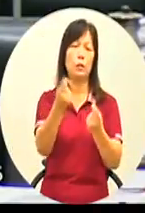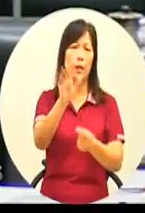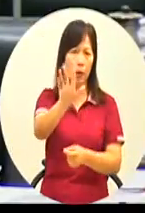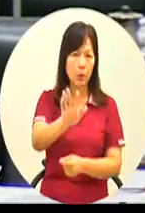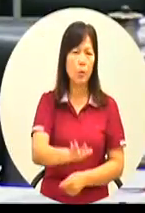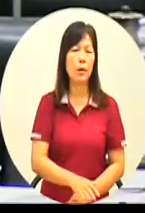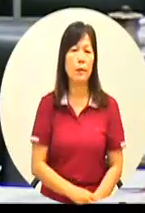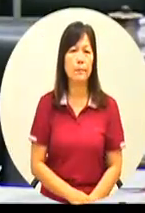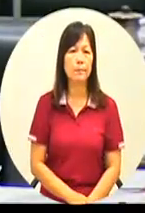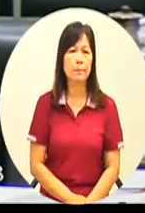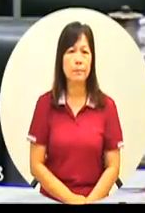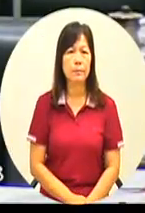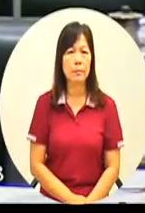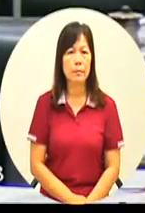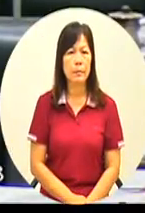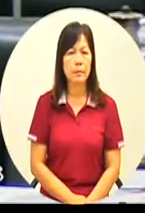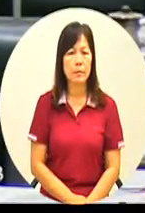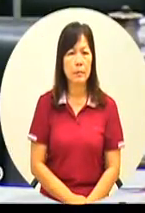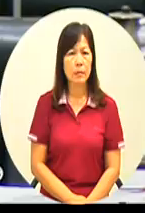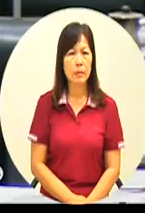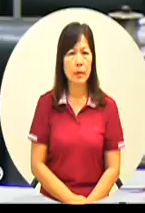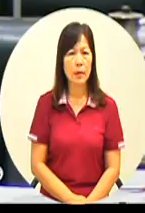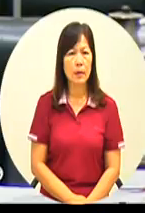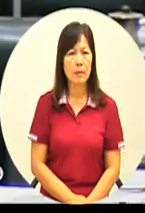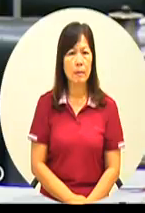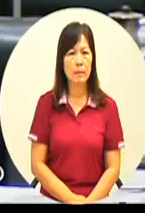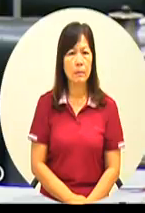做啊，对不对？